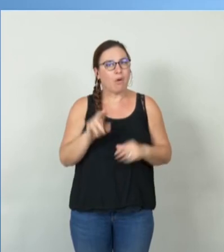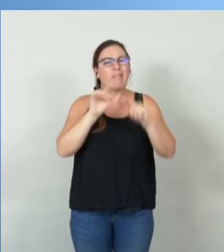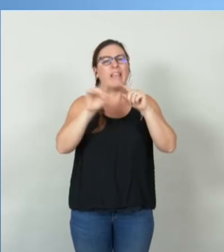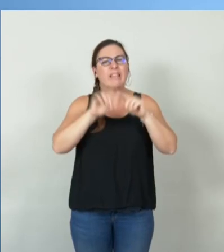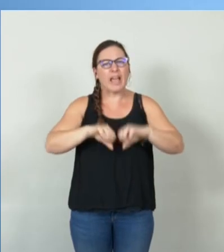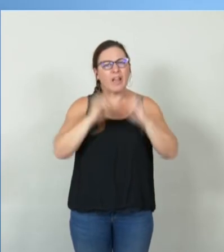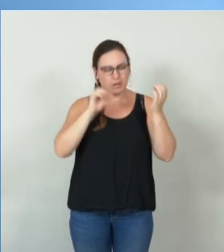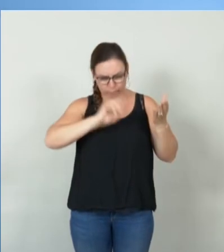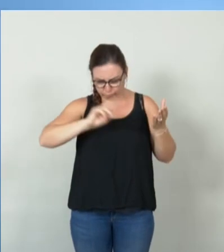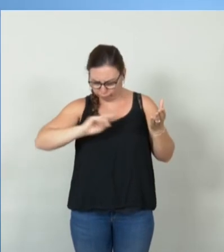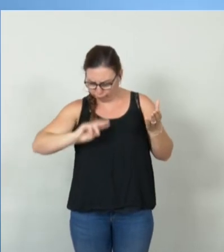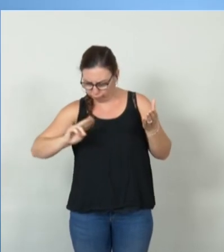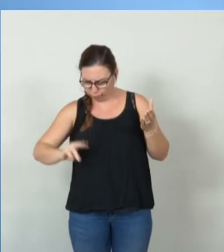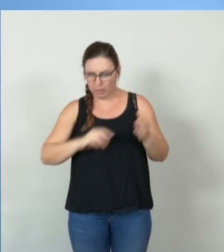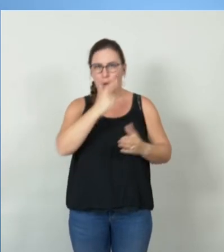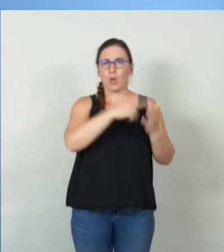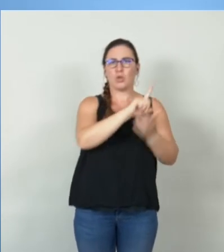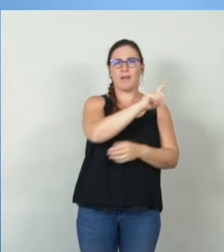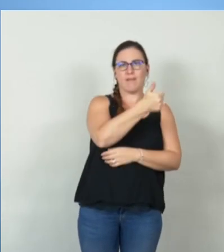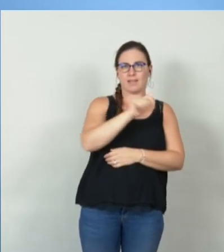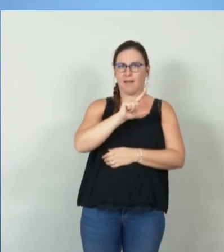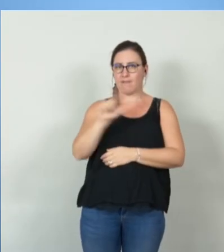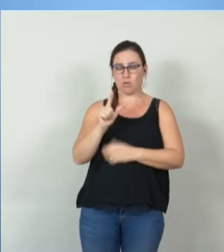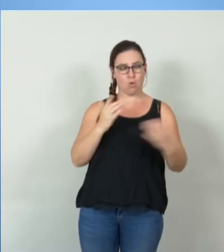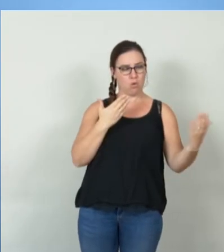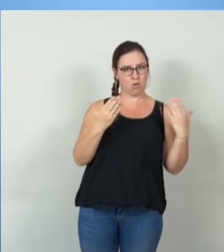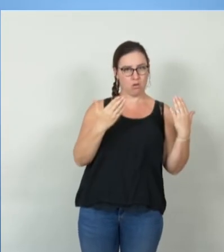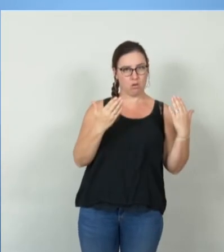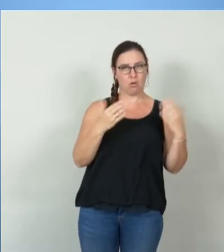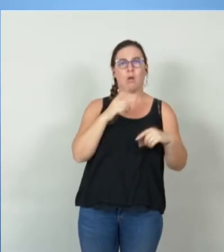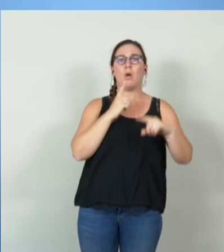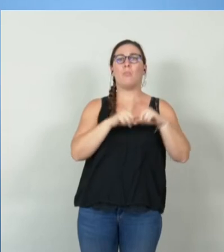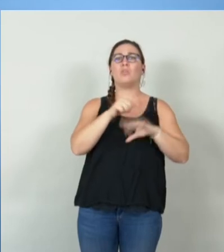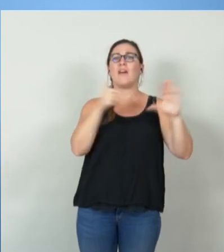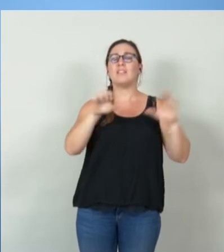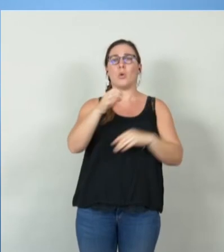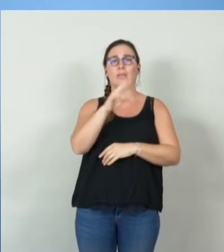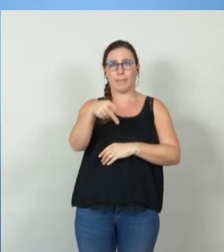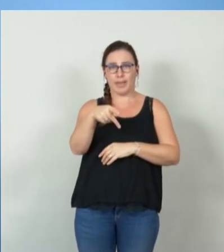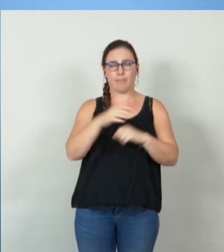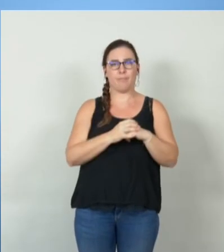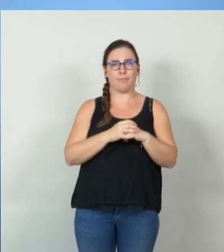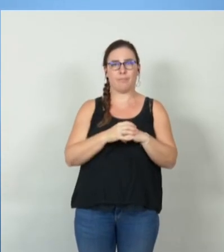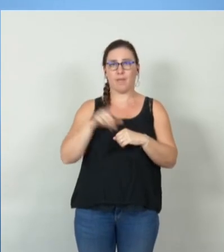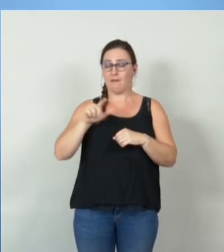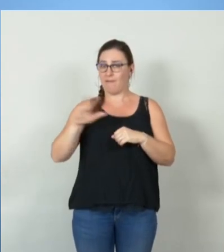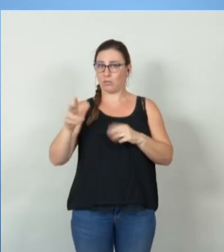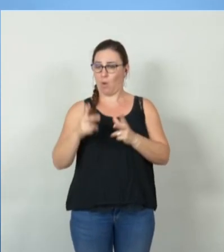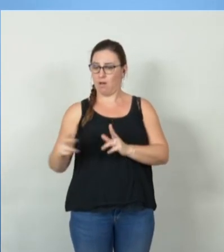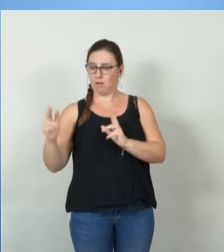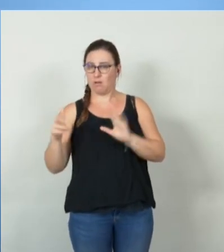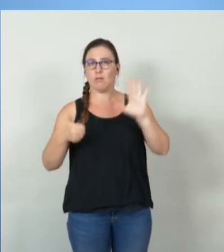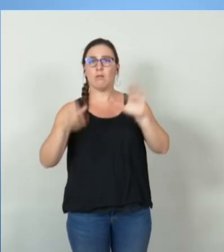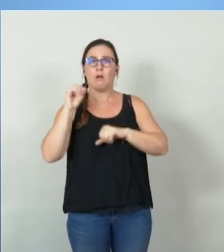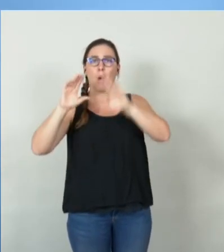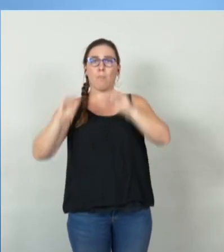vous entre 2021 et 2022 + 26 équivalentes en plein en 2023 60